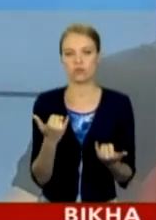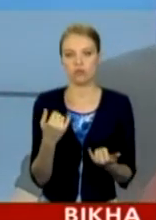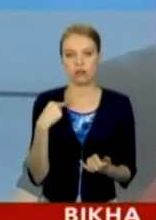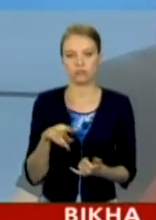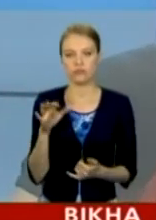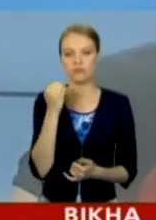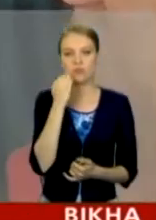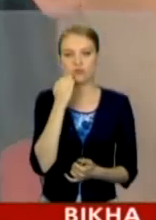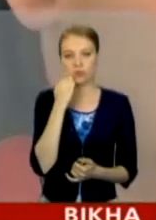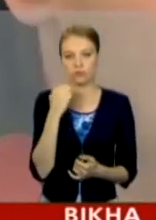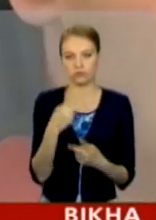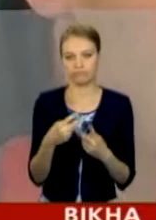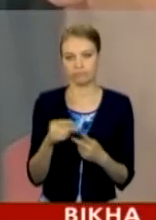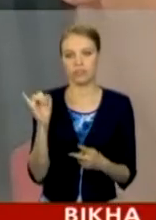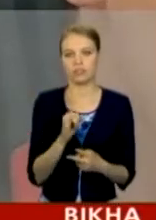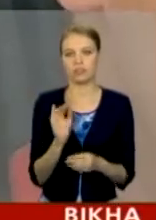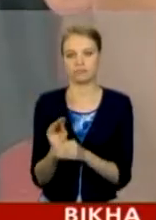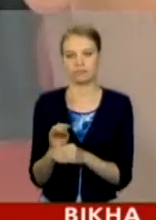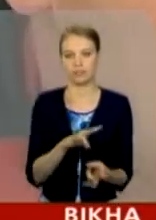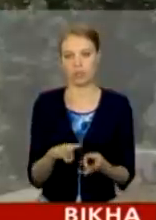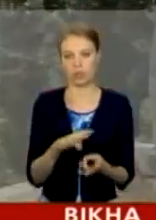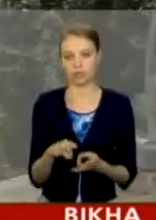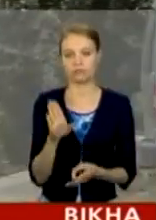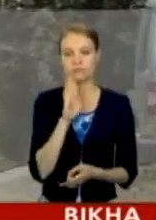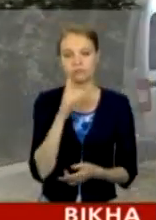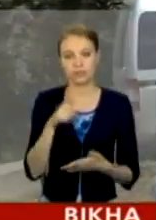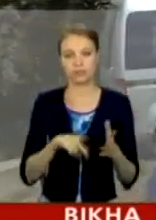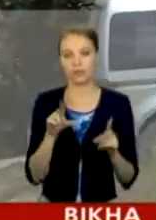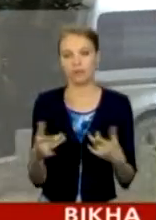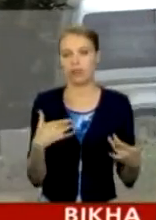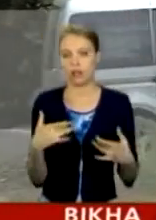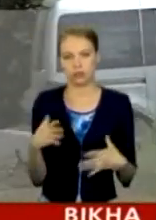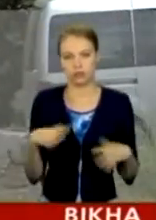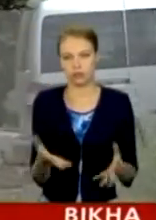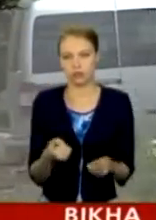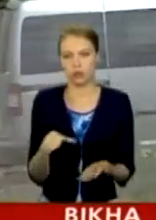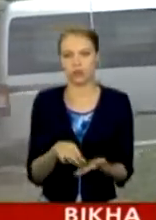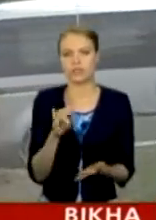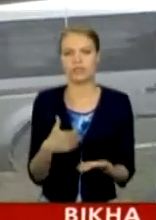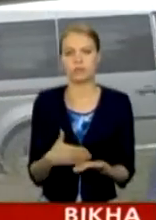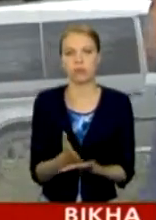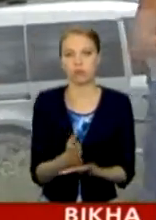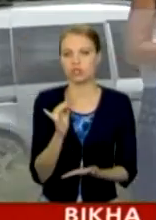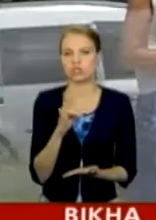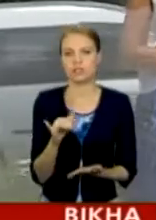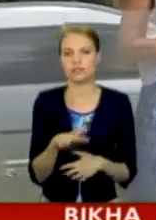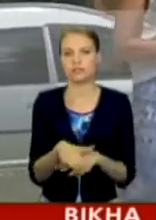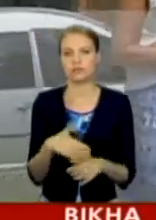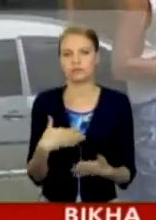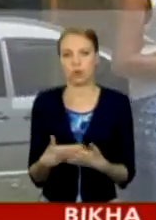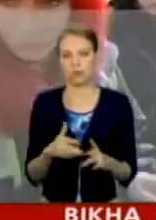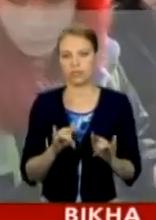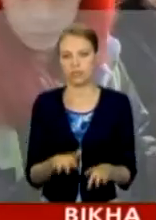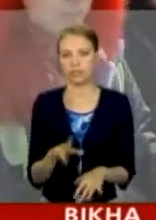утримують у московському СІЗО і закидають тероризм. Галина запевняє, актори не брали участі ані в політичній, ані в громадській